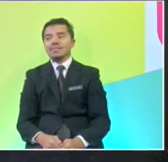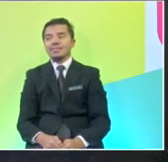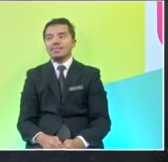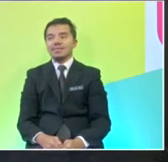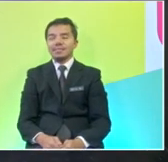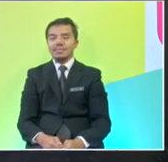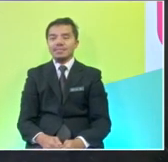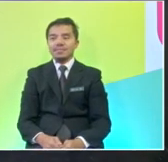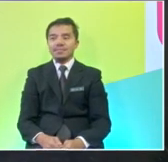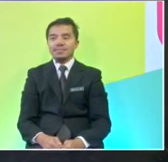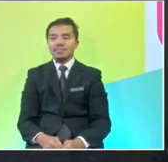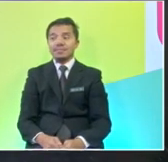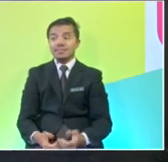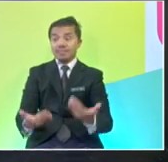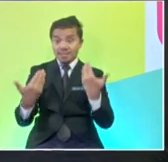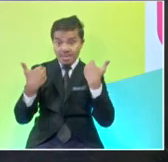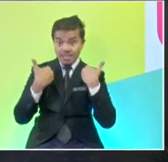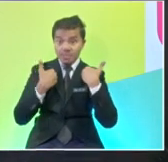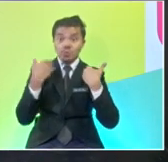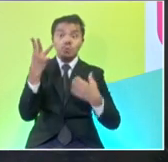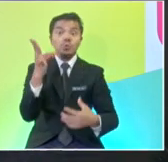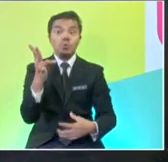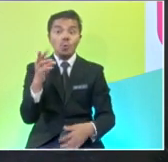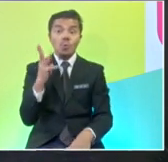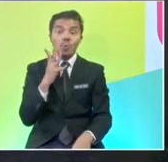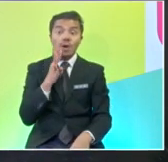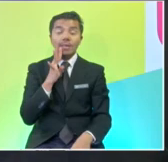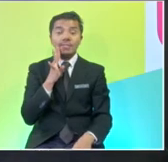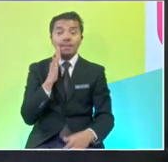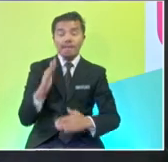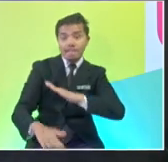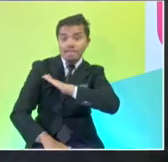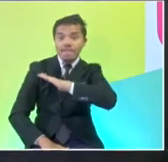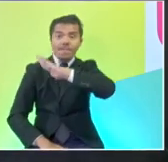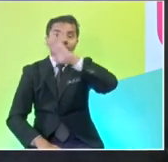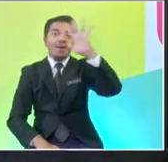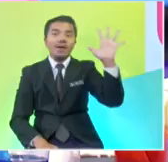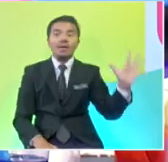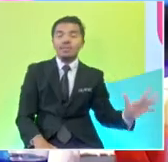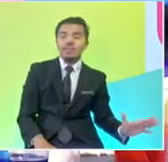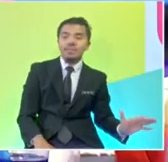murid-murid ada 7 warna pelangi jadi saya gunakan